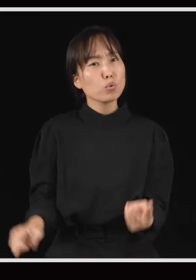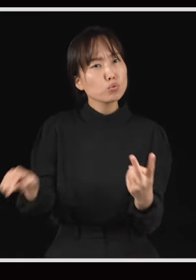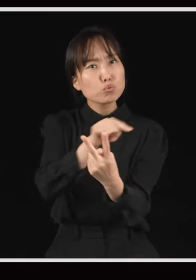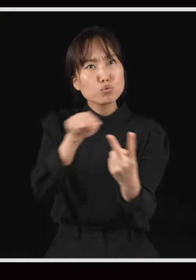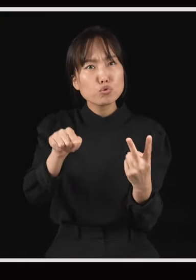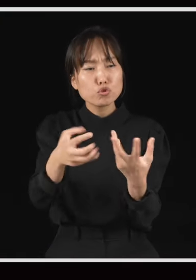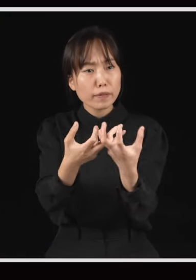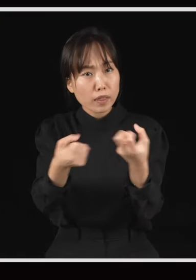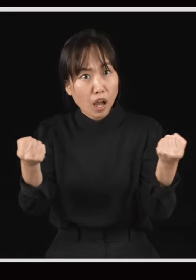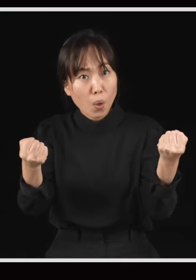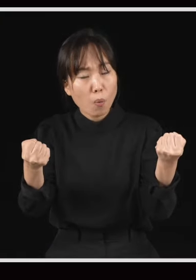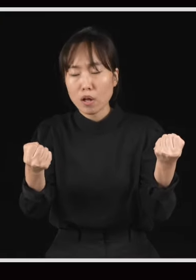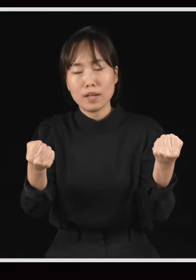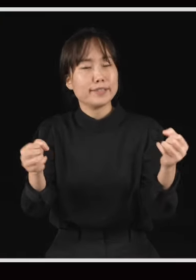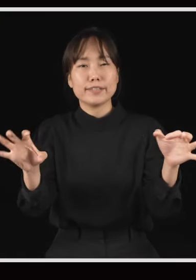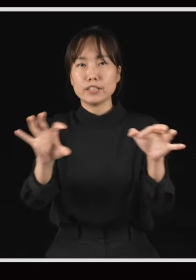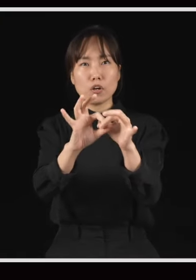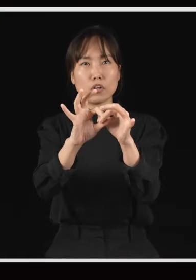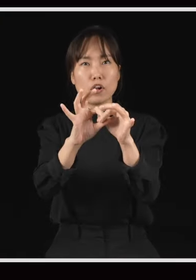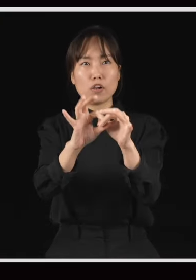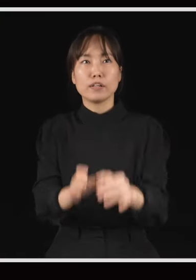문제는 이게 다 연결되어 있습니다.